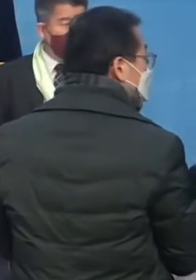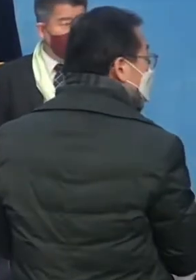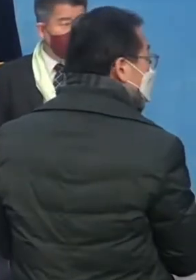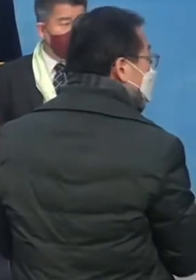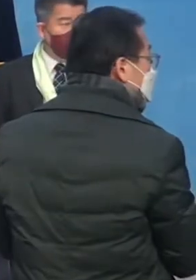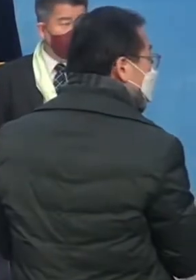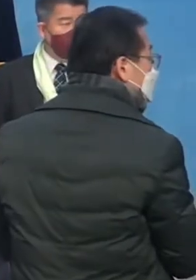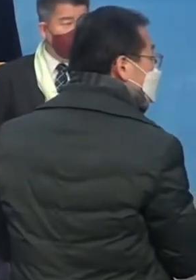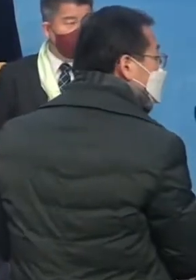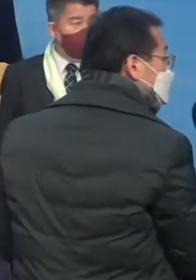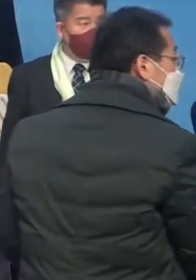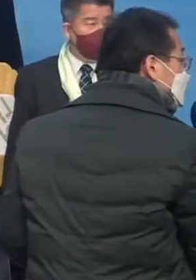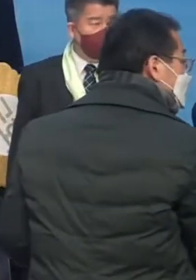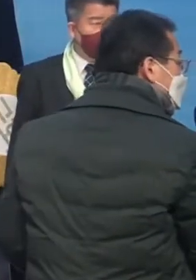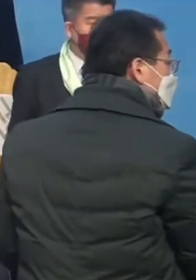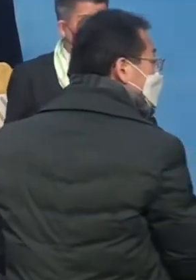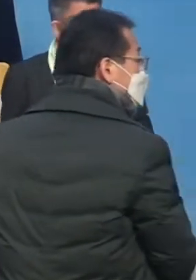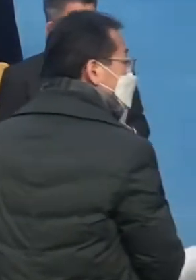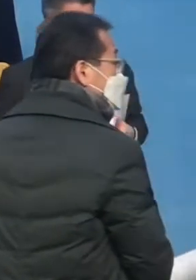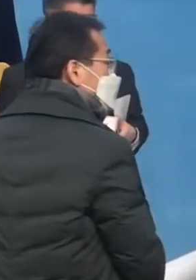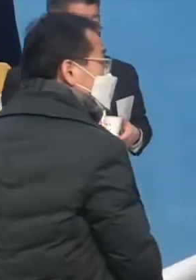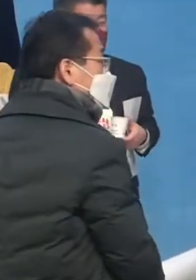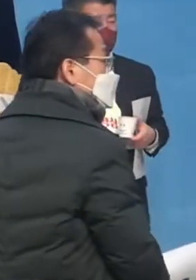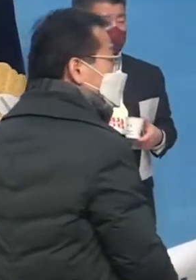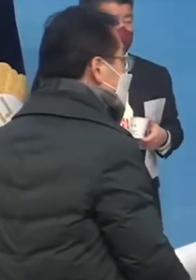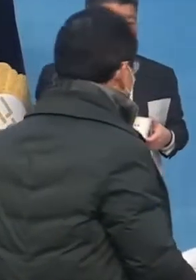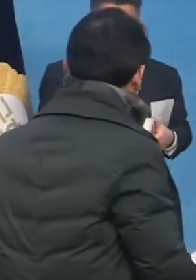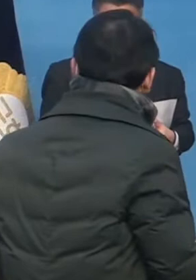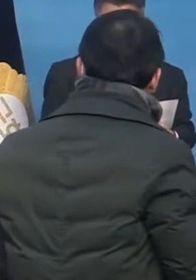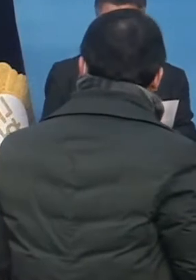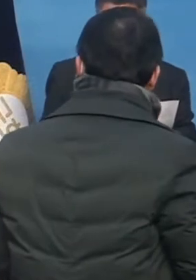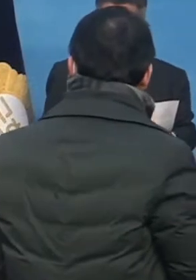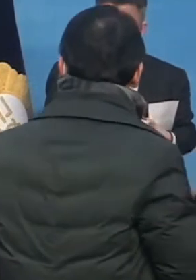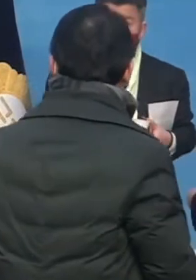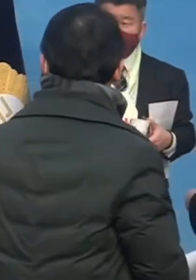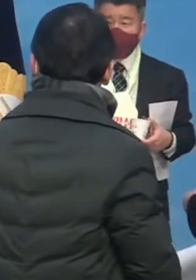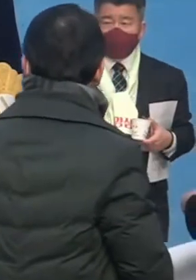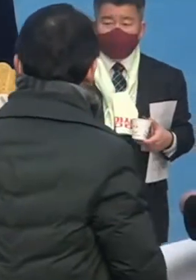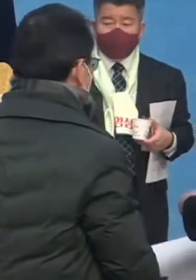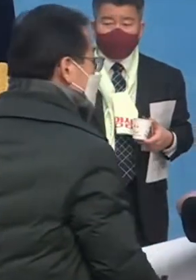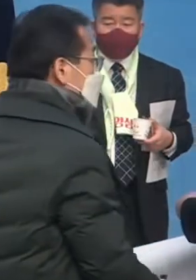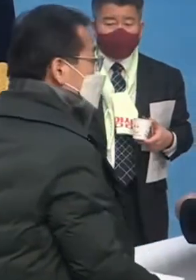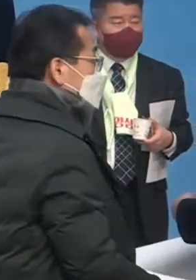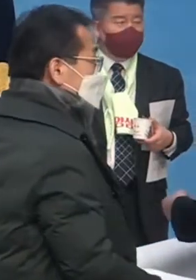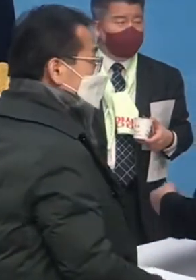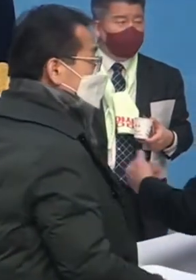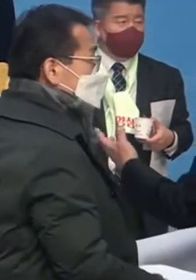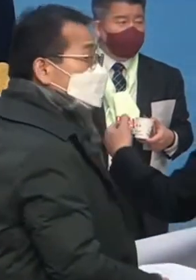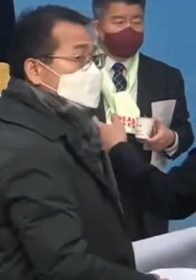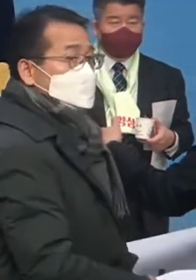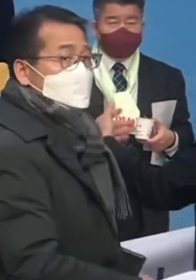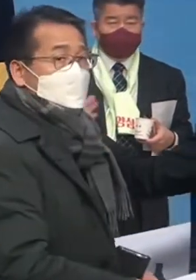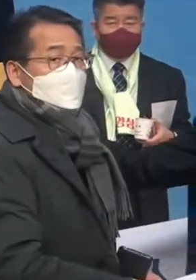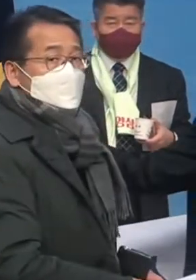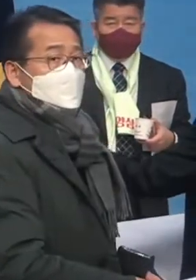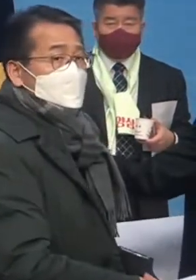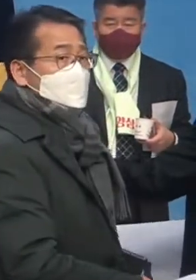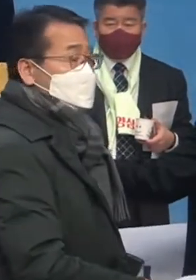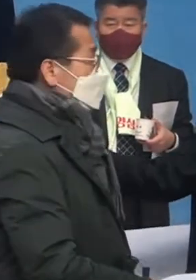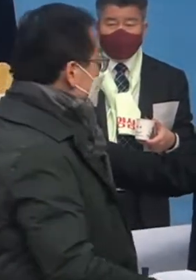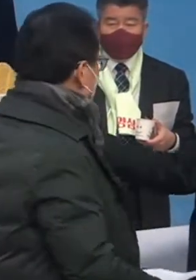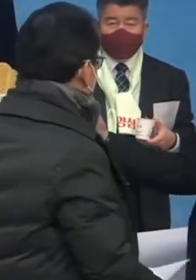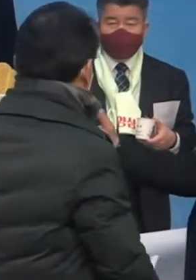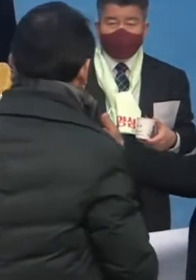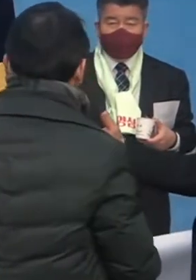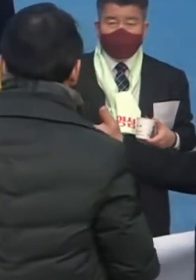주의사항 먼저 얘기해 주십시오. 네, 여기서 구호하시면 안 되고요. 민주당 결정한 사람 하셨어요? 구호하시면 안 됩니다. 거기는 연습통을